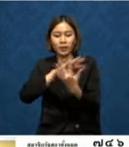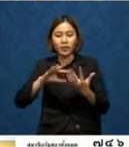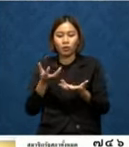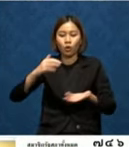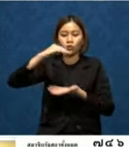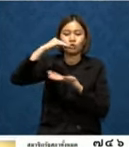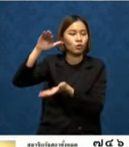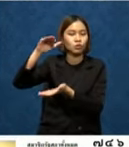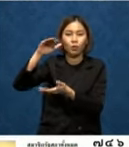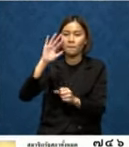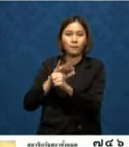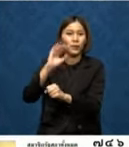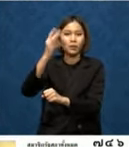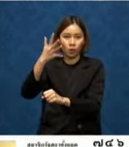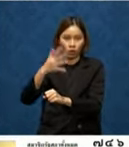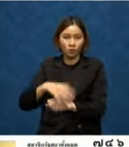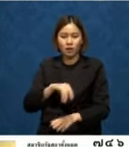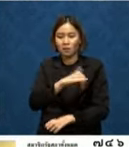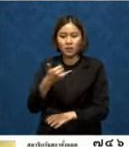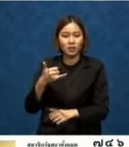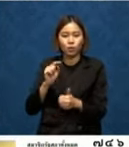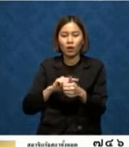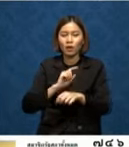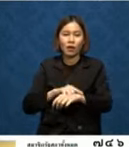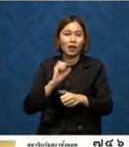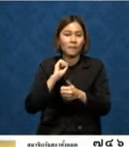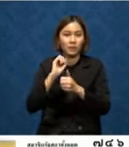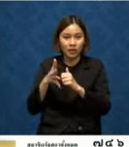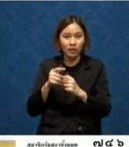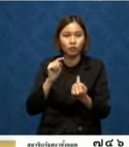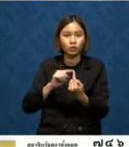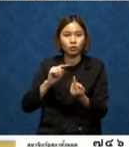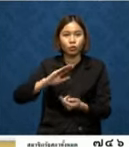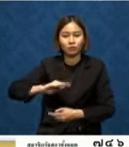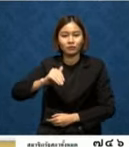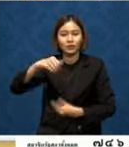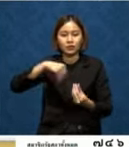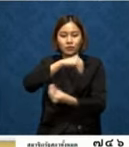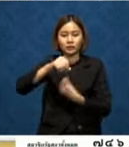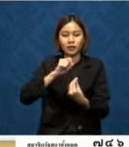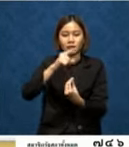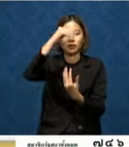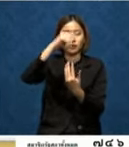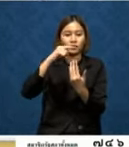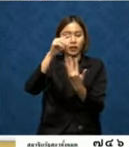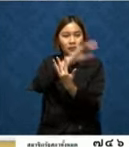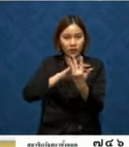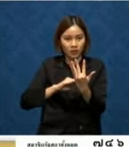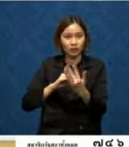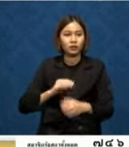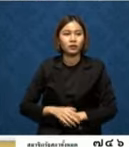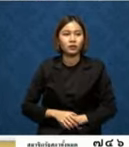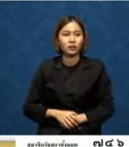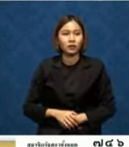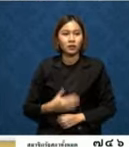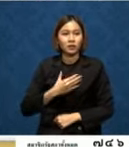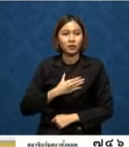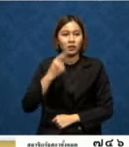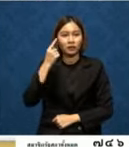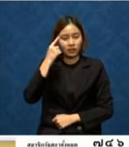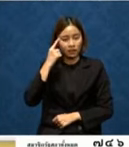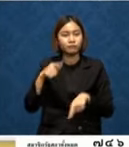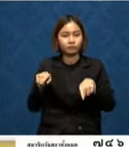ออกคงไม่เพียงพอและอาจไม่ทันการณ์ในการพลิกฟื้นเศรษฐกิจของประเทศไทยได้อีกต่อไปซึ่งดิฉัน